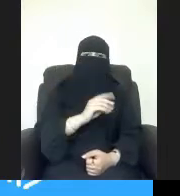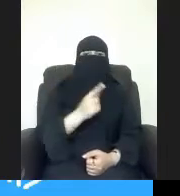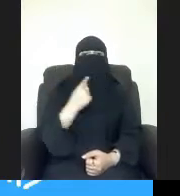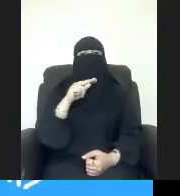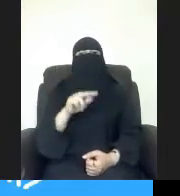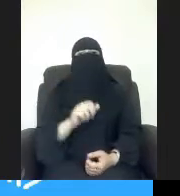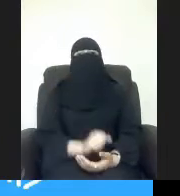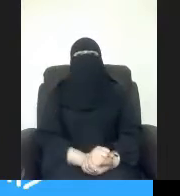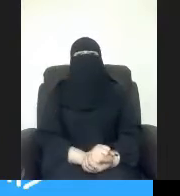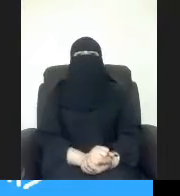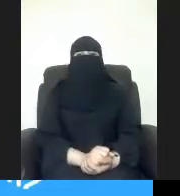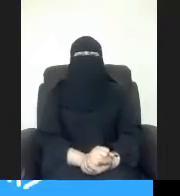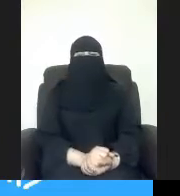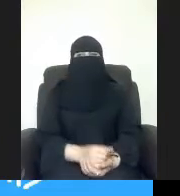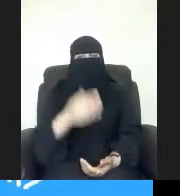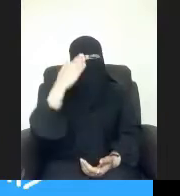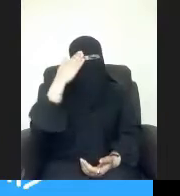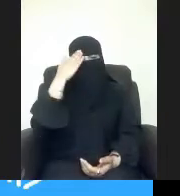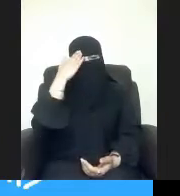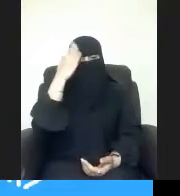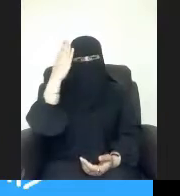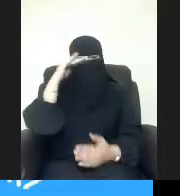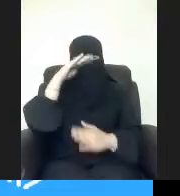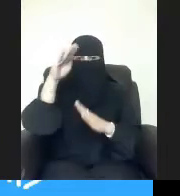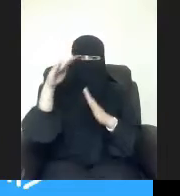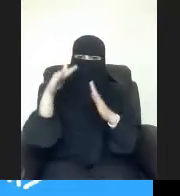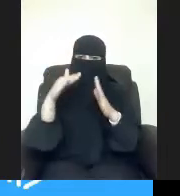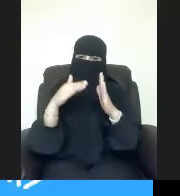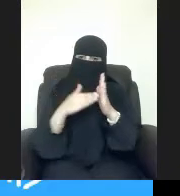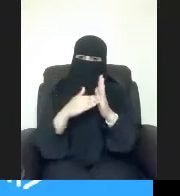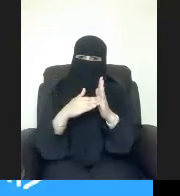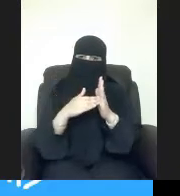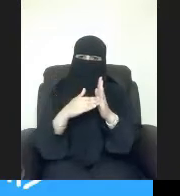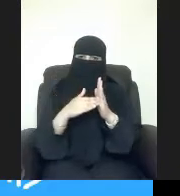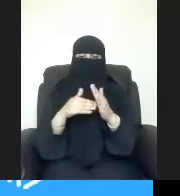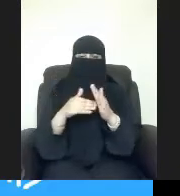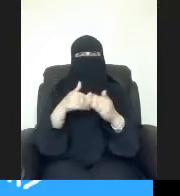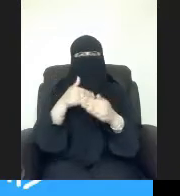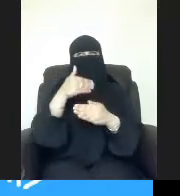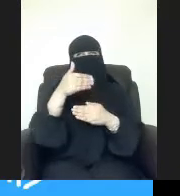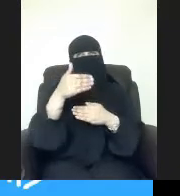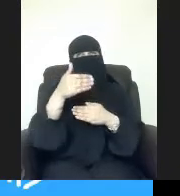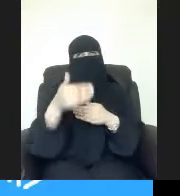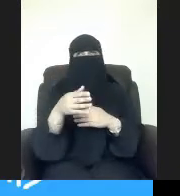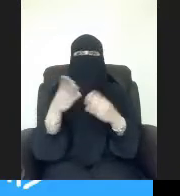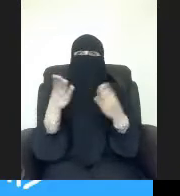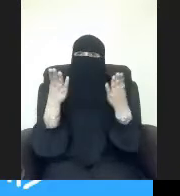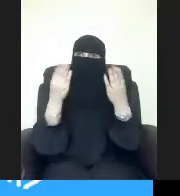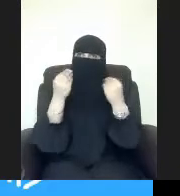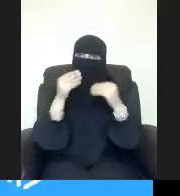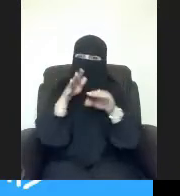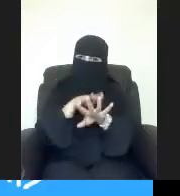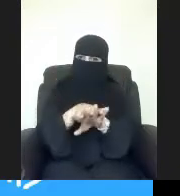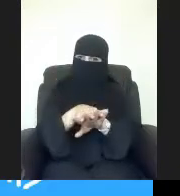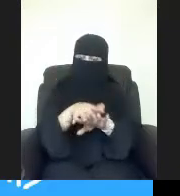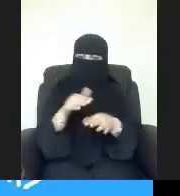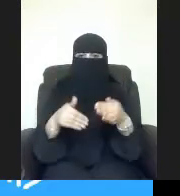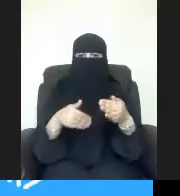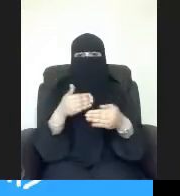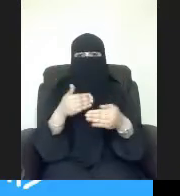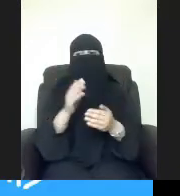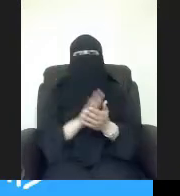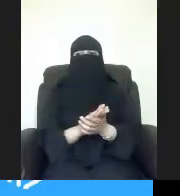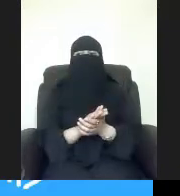ختاما: تعلم المدمج مستقبل التعليم، وهو مهارة بشكل عام، والمهارة كما ذكر الزملاء قبل